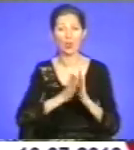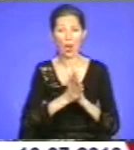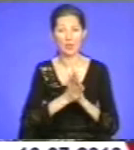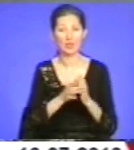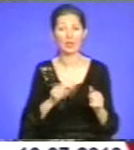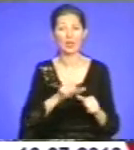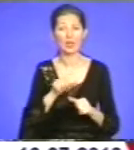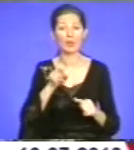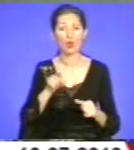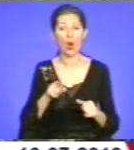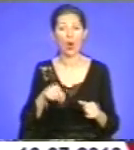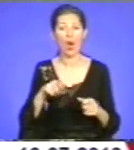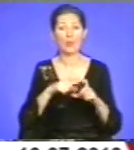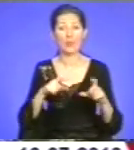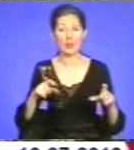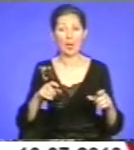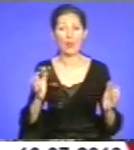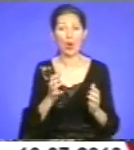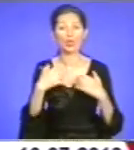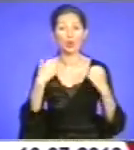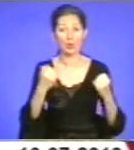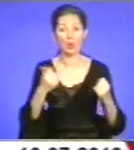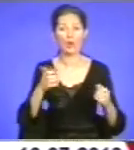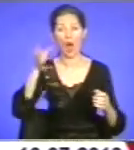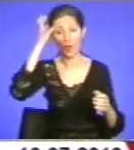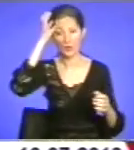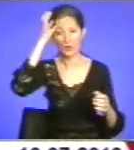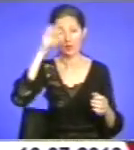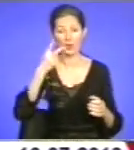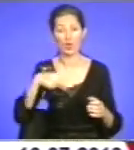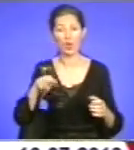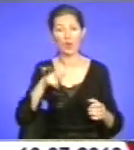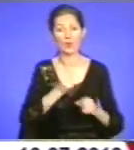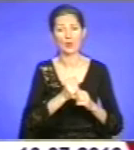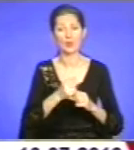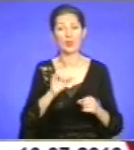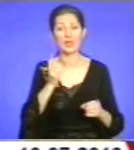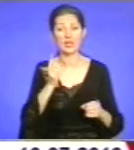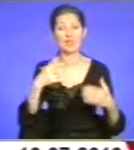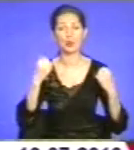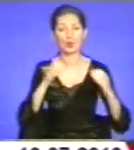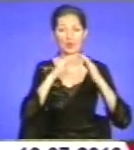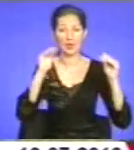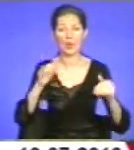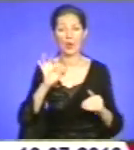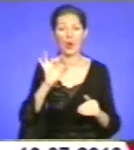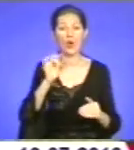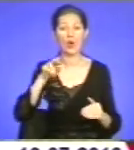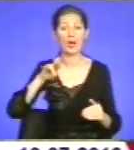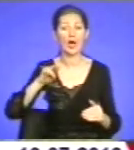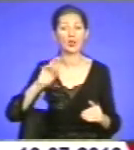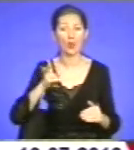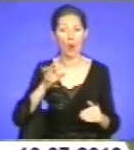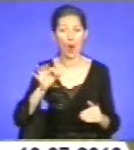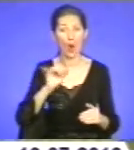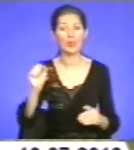того, департаментів охорони здоров'я і департаментів освіти. 20 липня запрацює дитячий оздоровчий табір «Орлятко» у Теребовлі, який